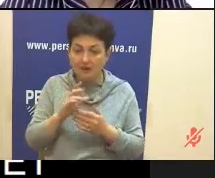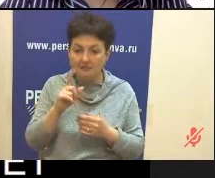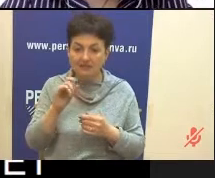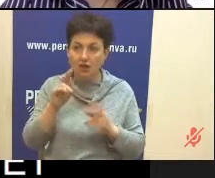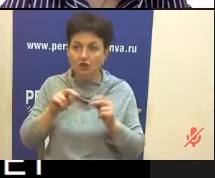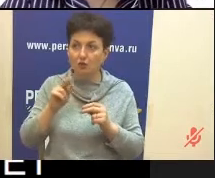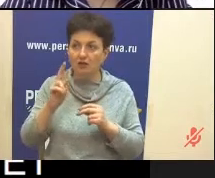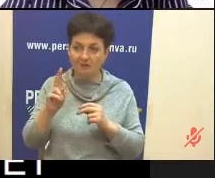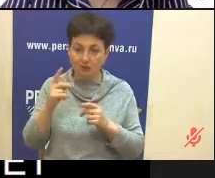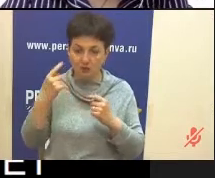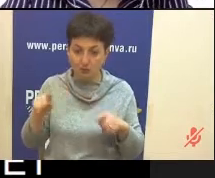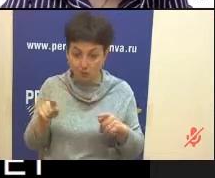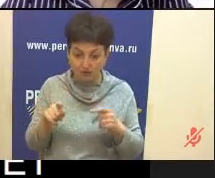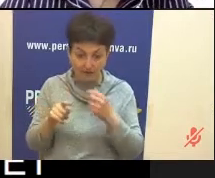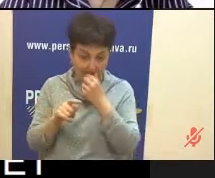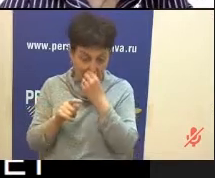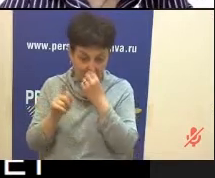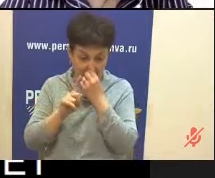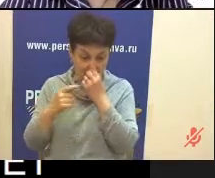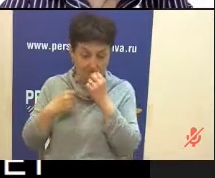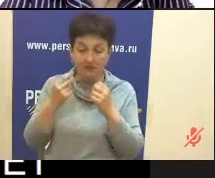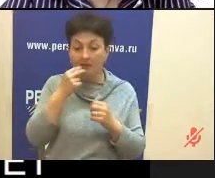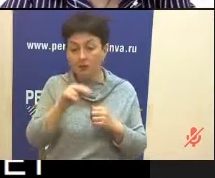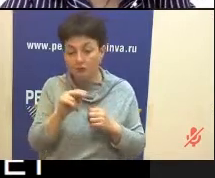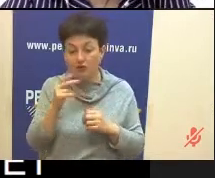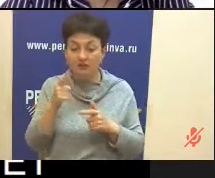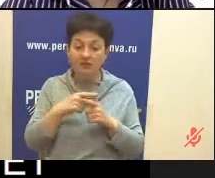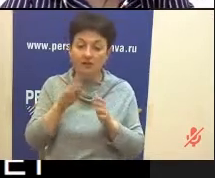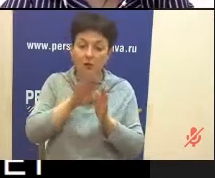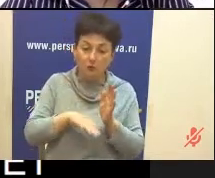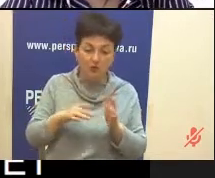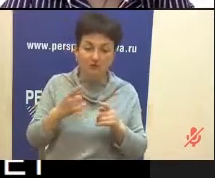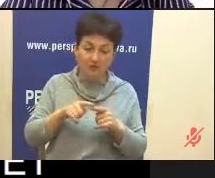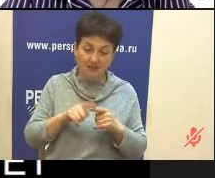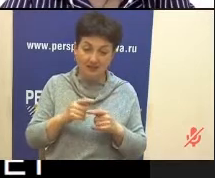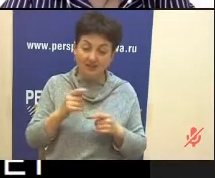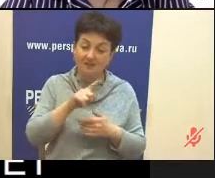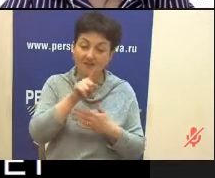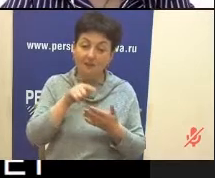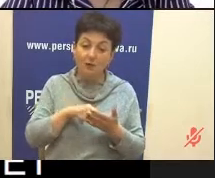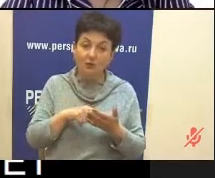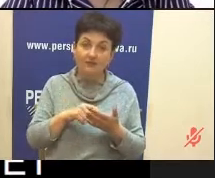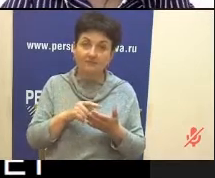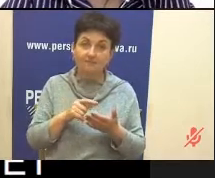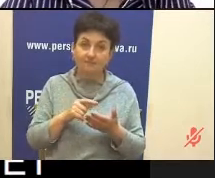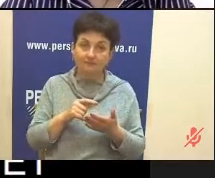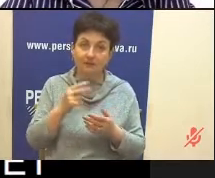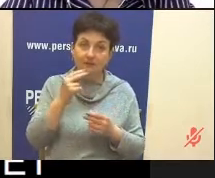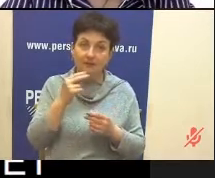не показываем за счет кого-то другого, что мы лучше или хуже. Вот это как раз уже